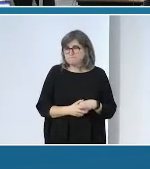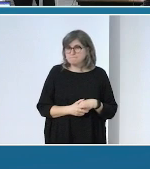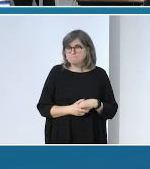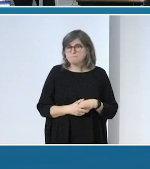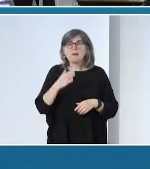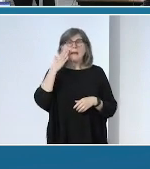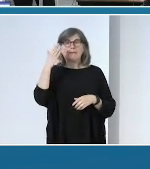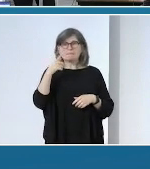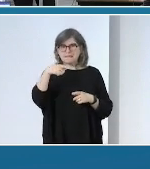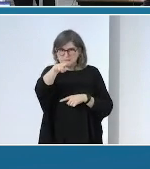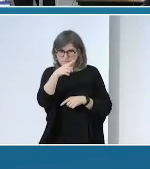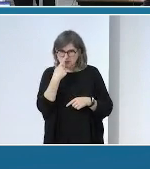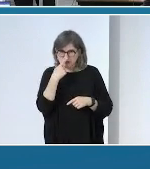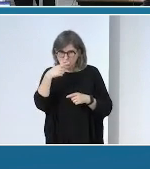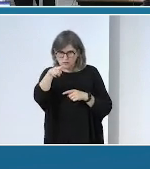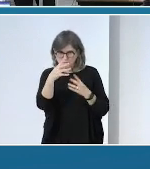N'hésitez pas à m'interrompre, hein, si vraiment